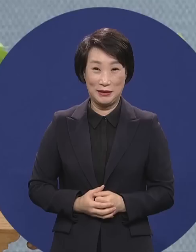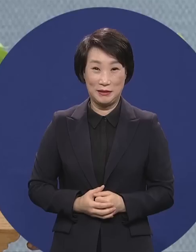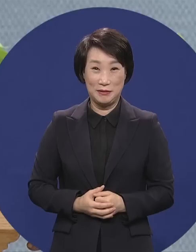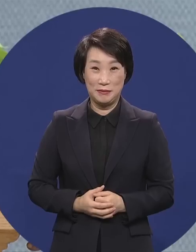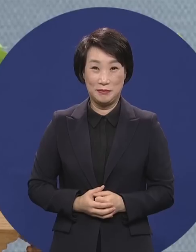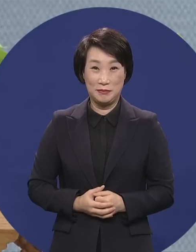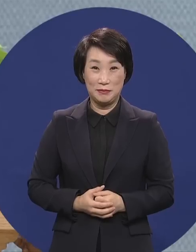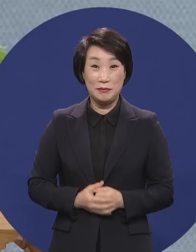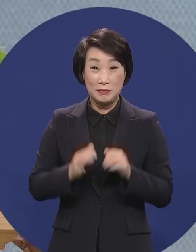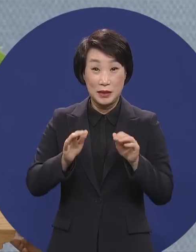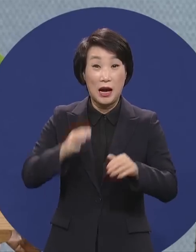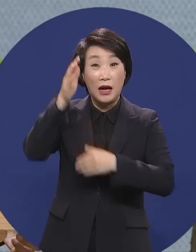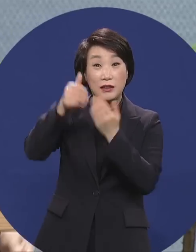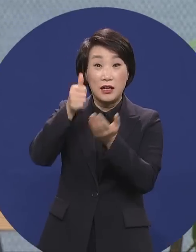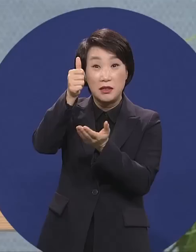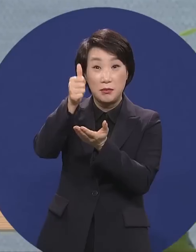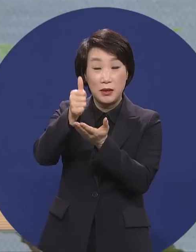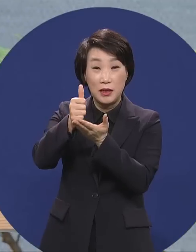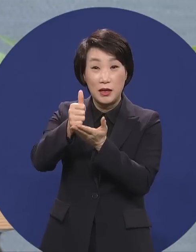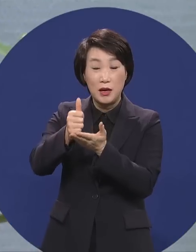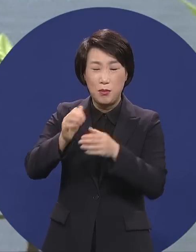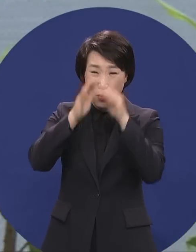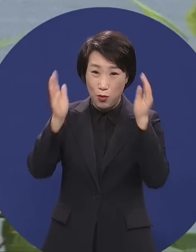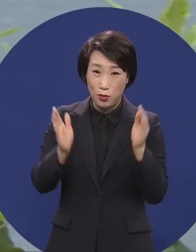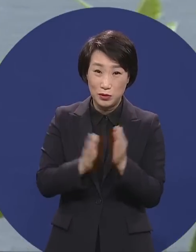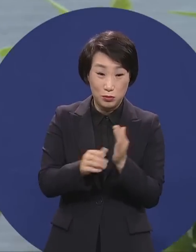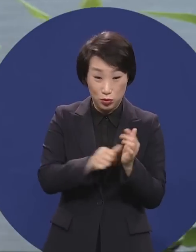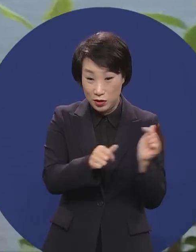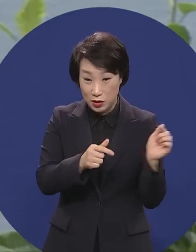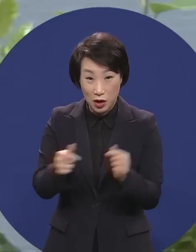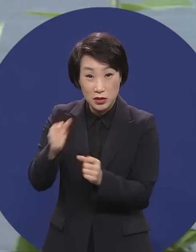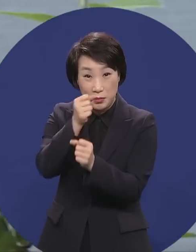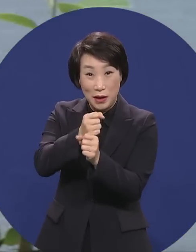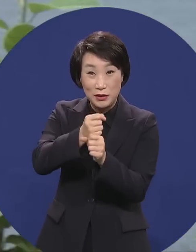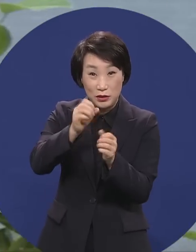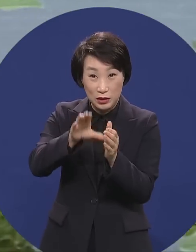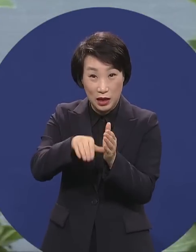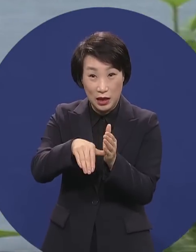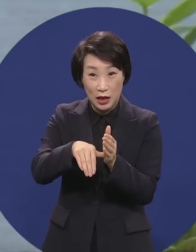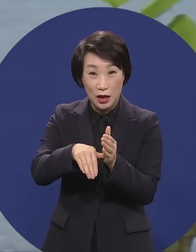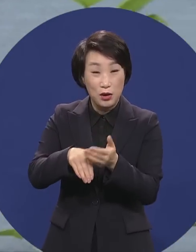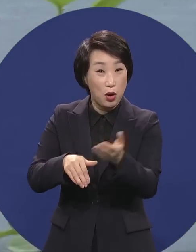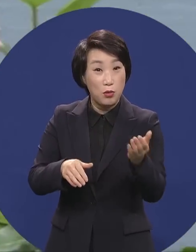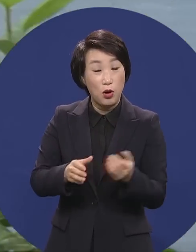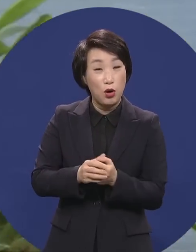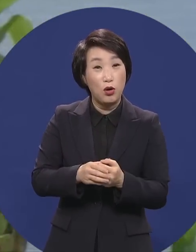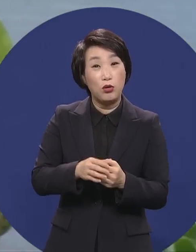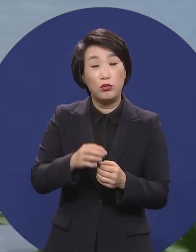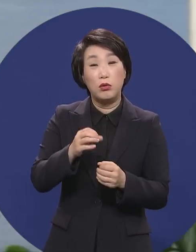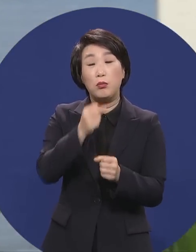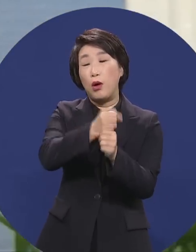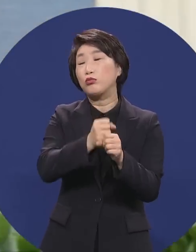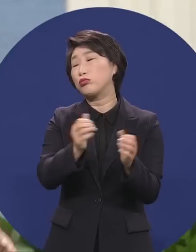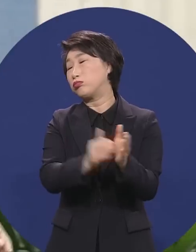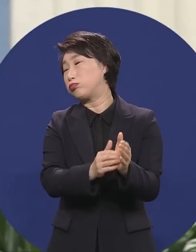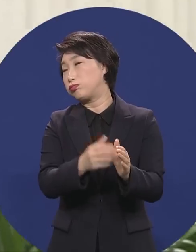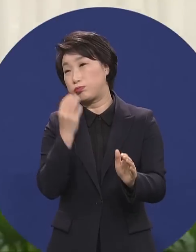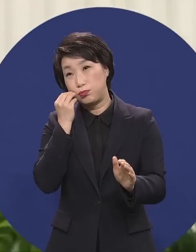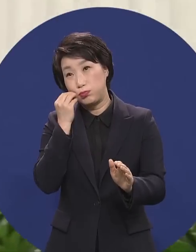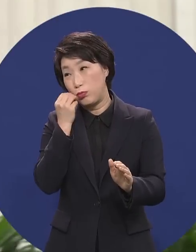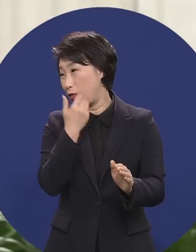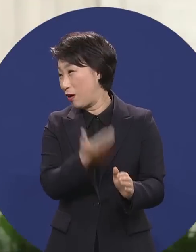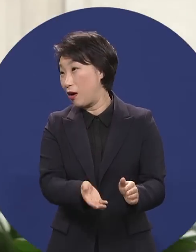살아갑니다. 하나님께서 모든 만물을 만드실 때 그냥 만들어 놓고